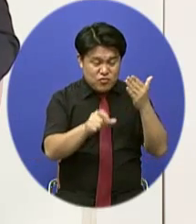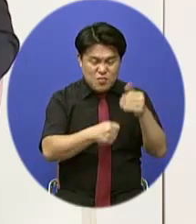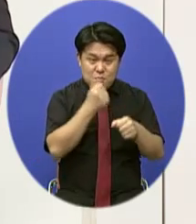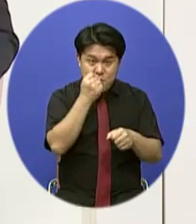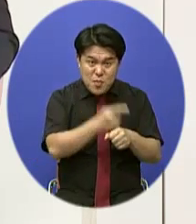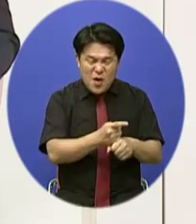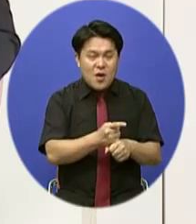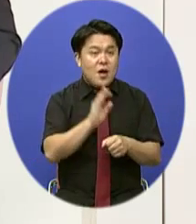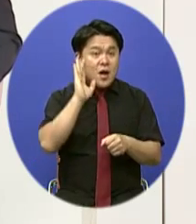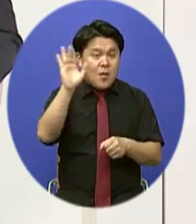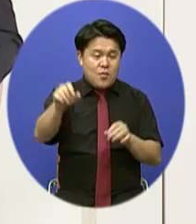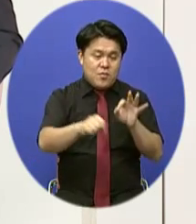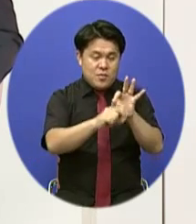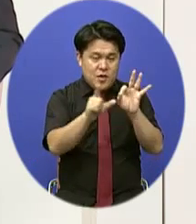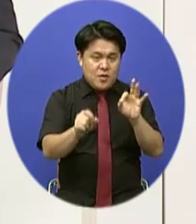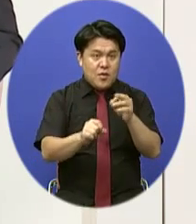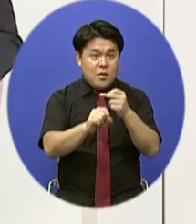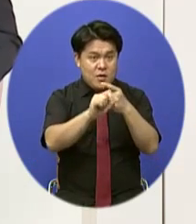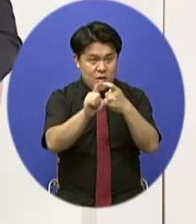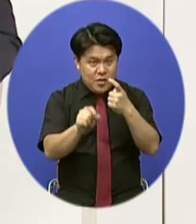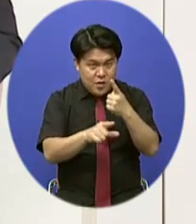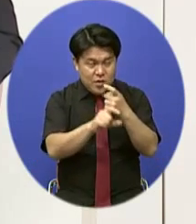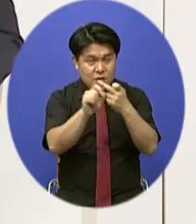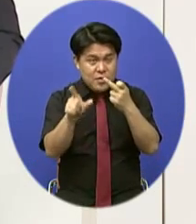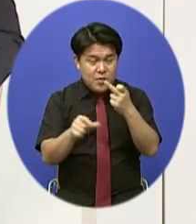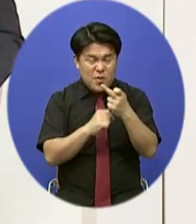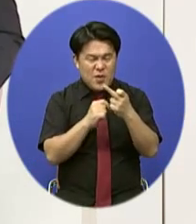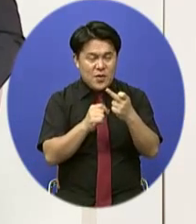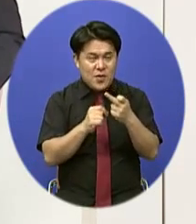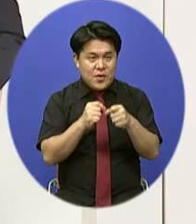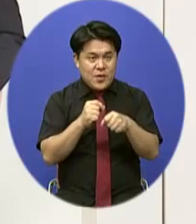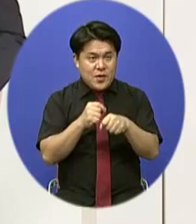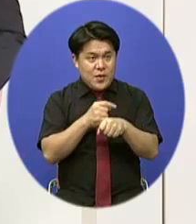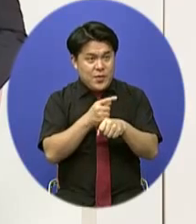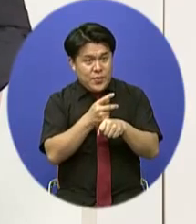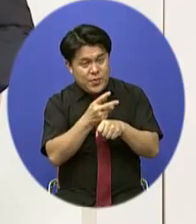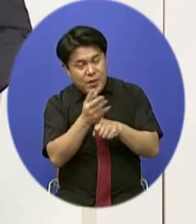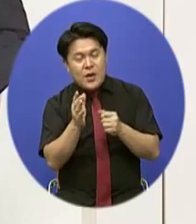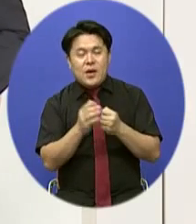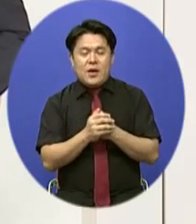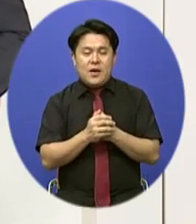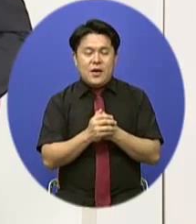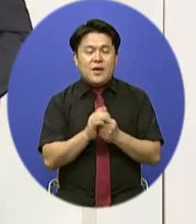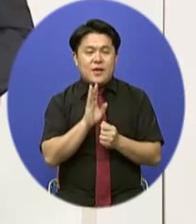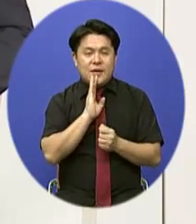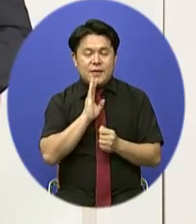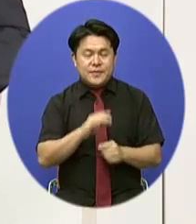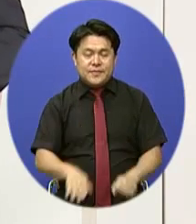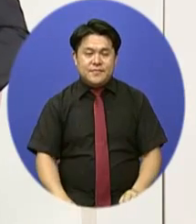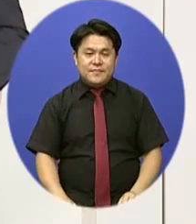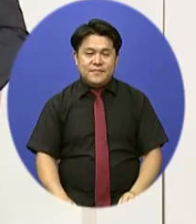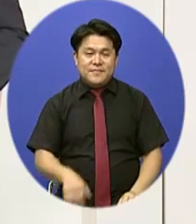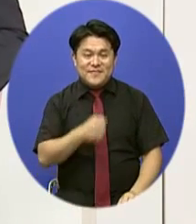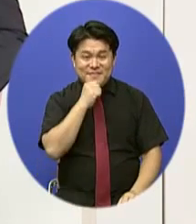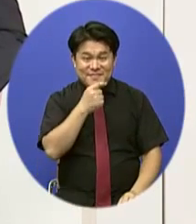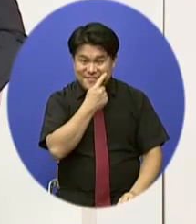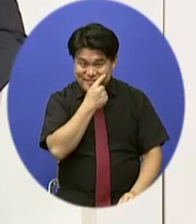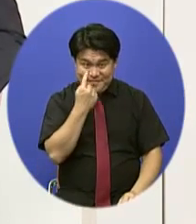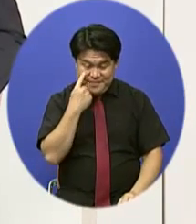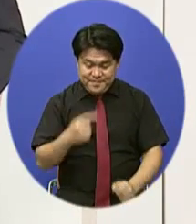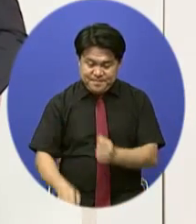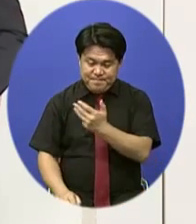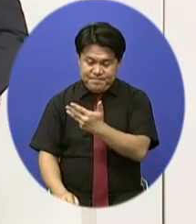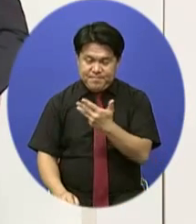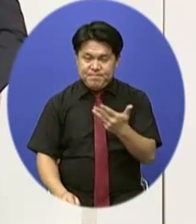위에 또 하얀 눈이 덮어쓰고 이렇게 1년이 가는 게 세월인 것 같습니다. 자, 네. 점수 볼게요. 그래요. 자, 8점, 8점,